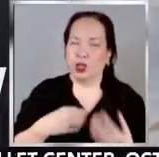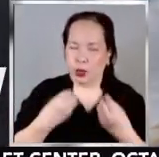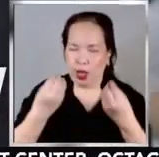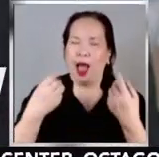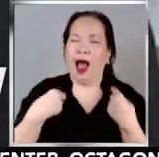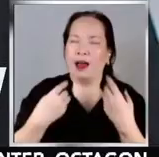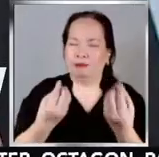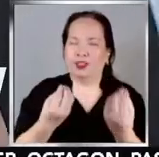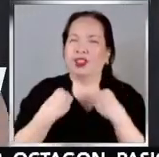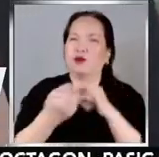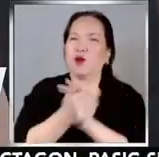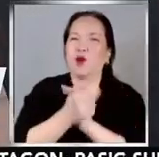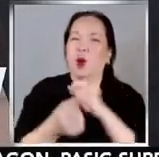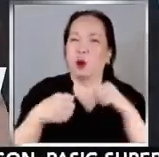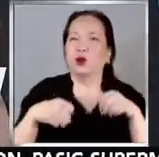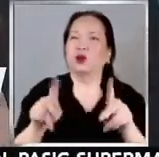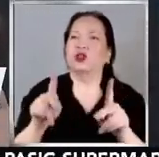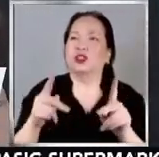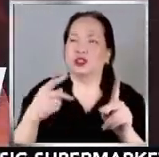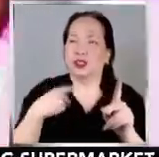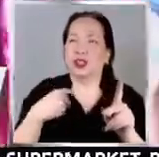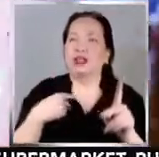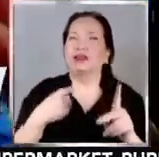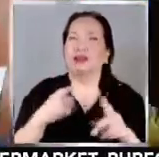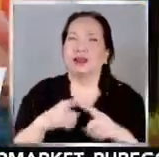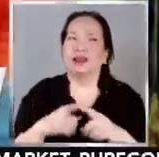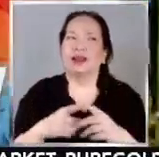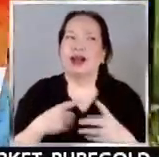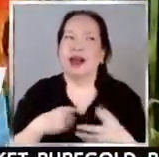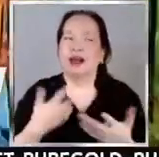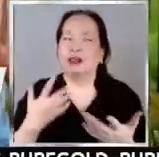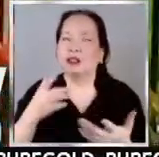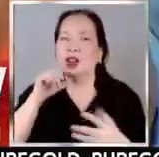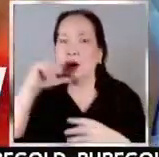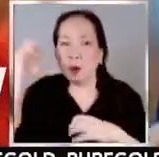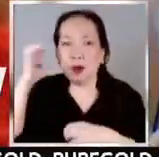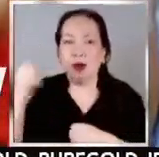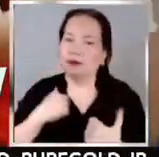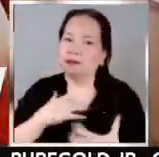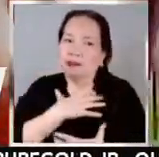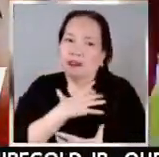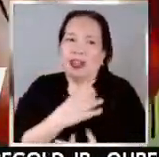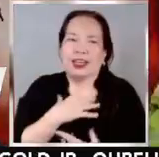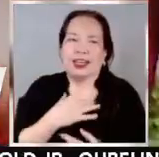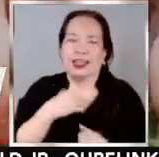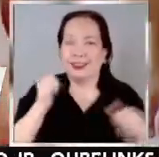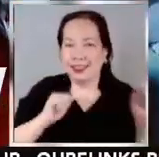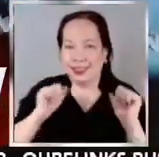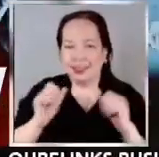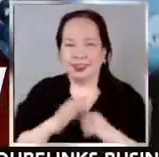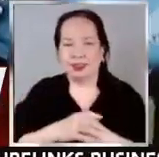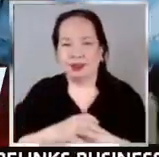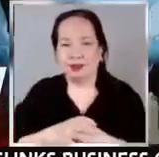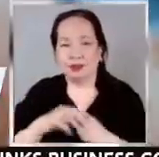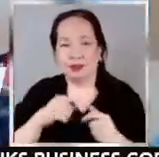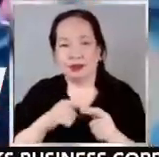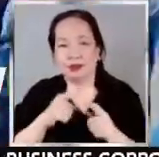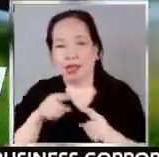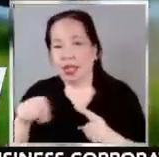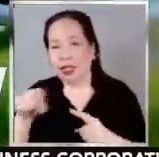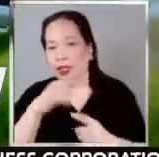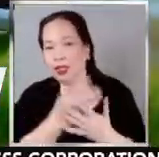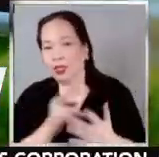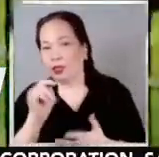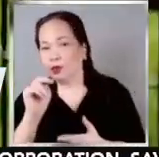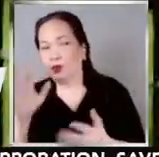Hindi ko pala alam na mamahalin ko yung craft ng acting. Bukod sa kanila, meet your new artista favorites din sa